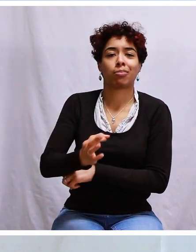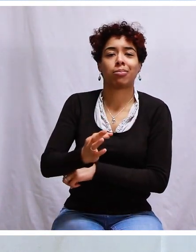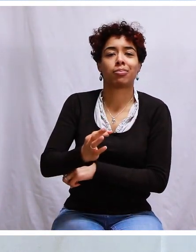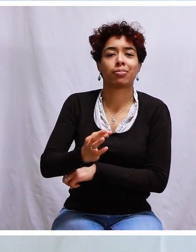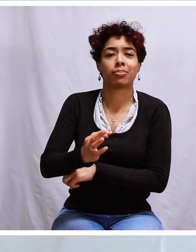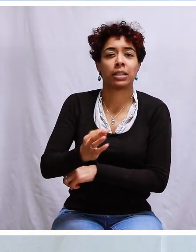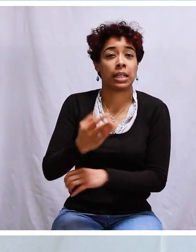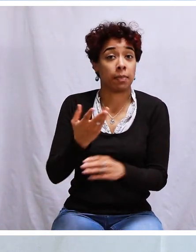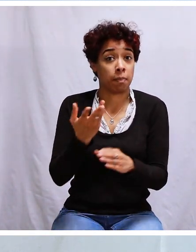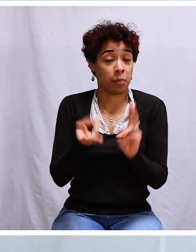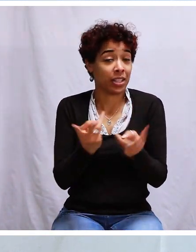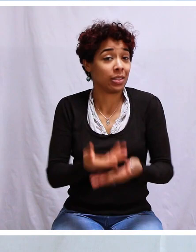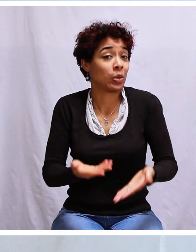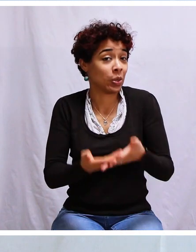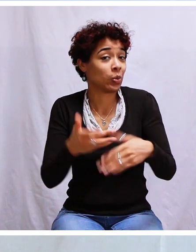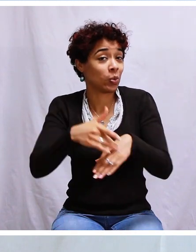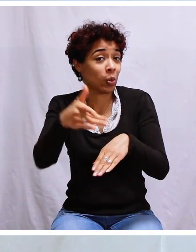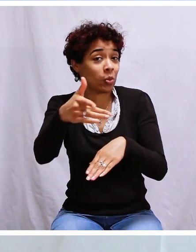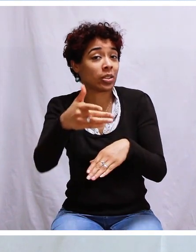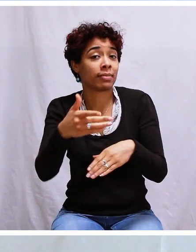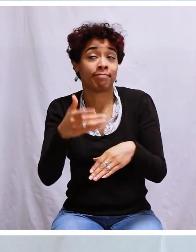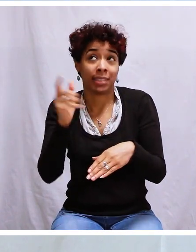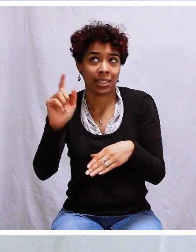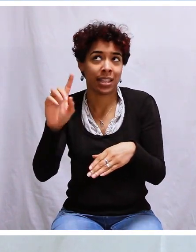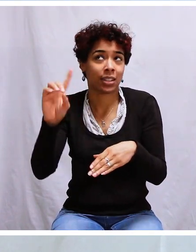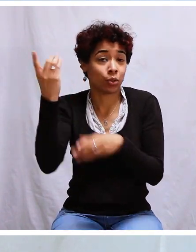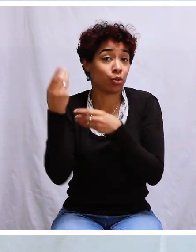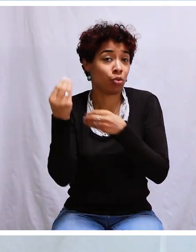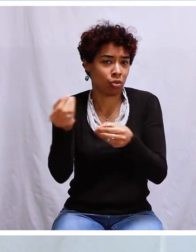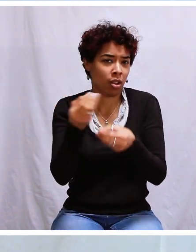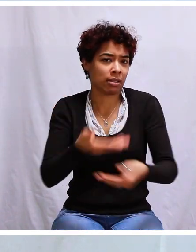Et peut-être c'est ton cas aujourd'hui. Et que Dieu te fait passer par un temps d'épreuve qui va